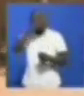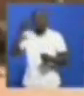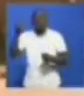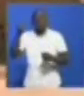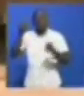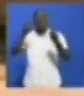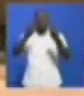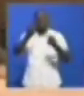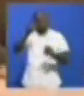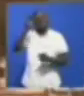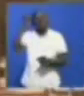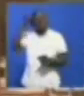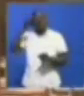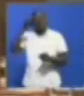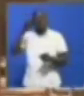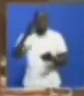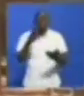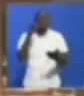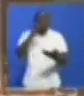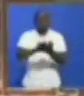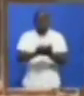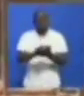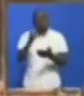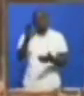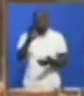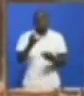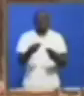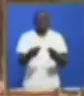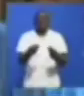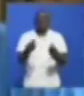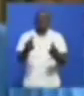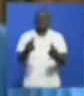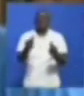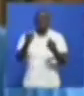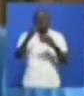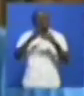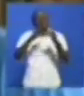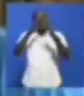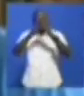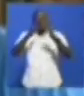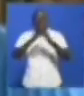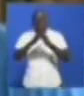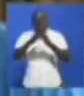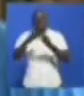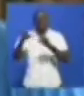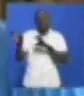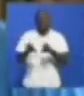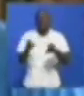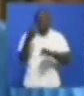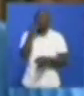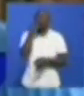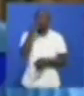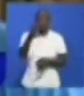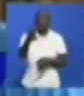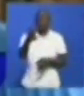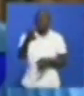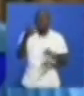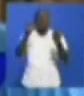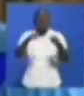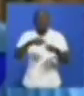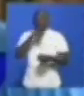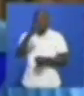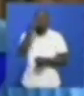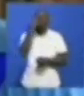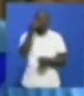thermique comparativement à celles en ciment. Les maisons en ciment, à mon avis, il fait chaud dedans. Hein. Fait chaud dedans, on ne peut même pas dormir